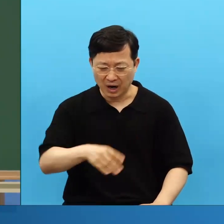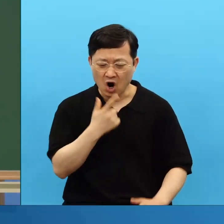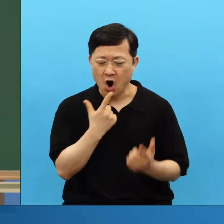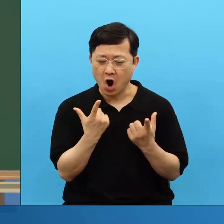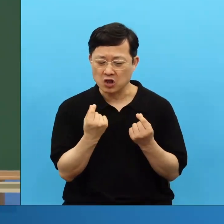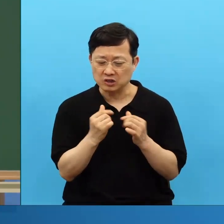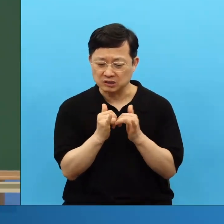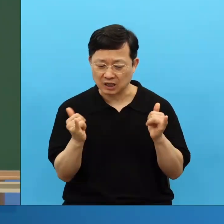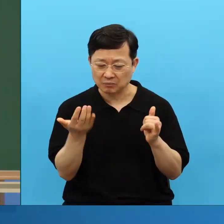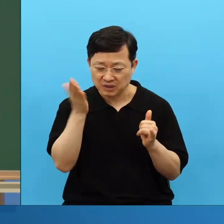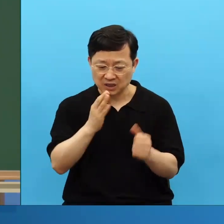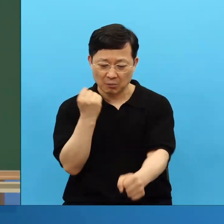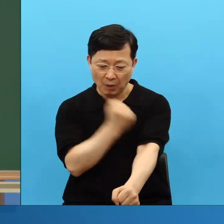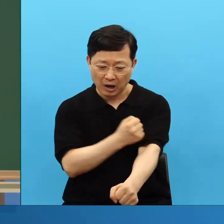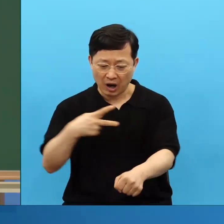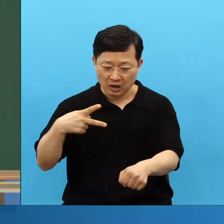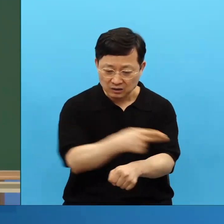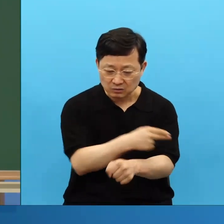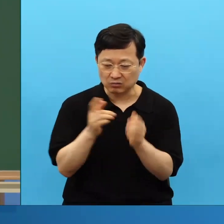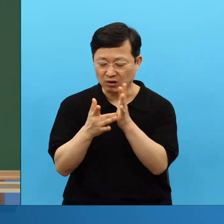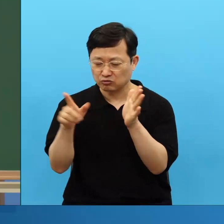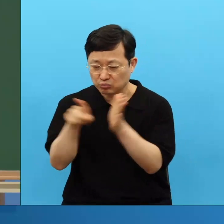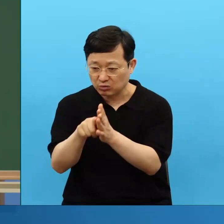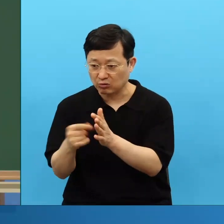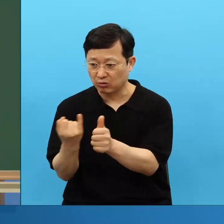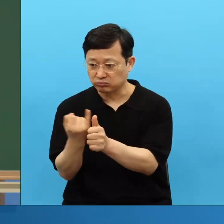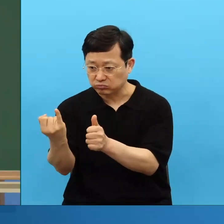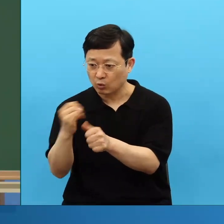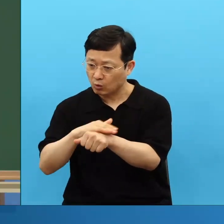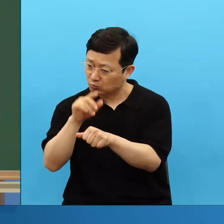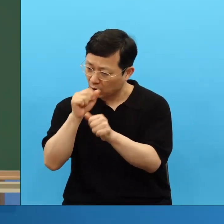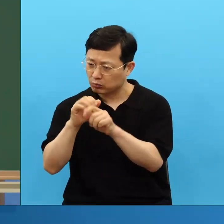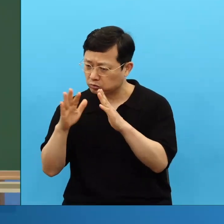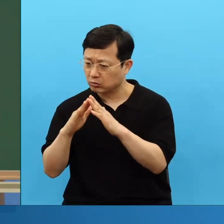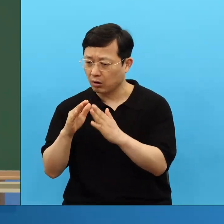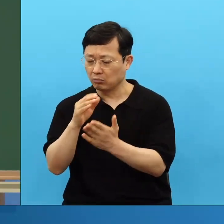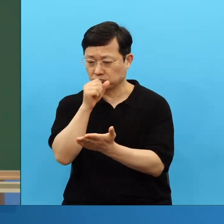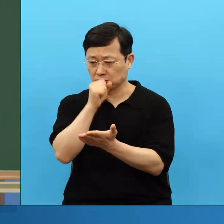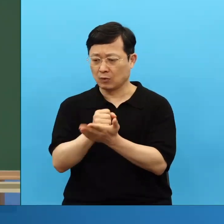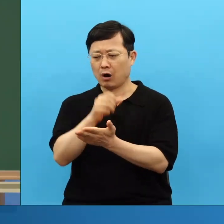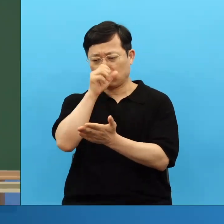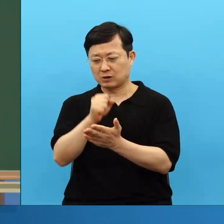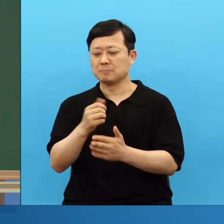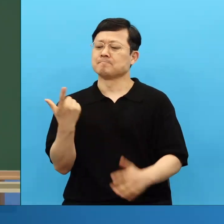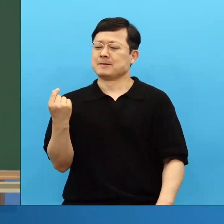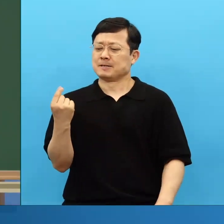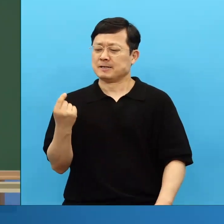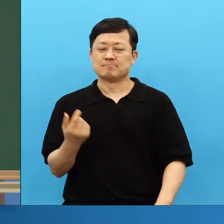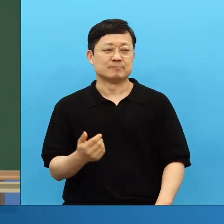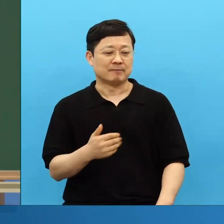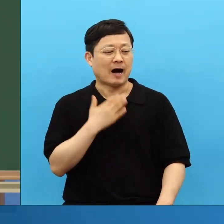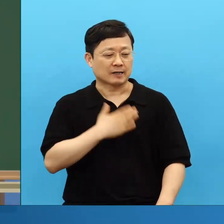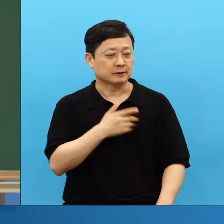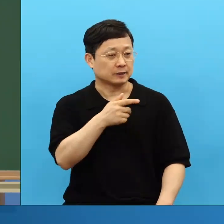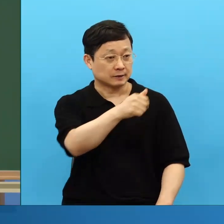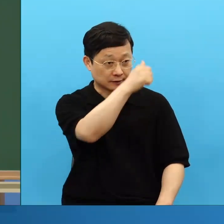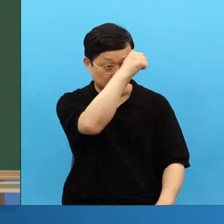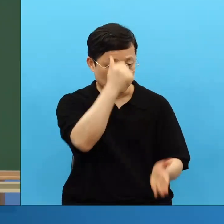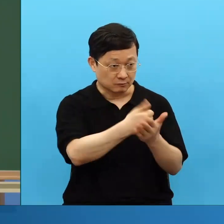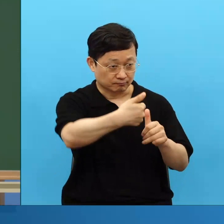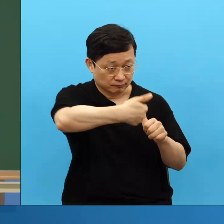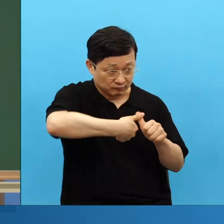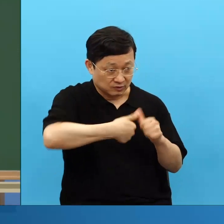판단하겠노? 정신이 정상적으로 돌아온 거예요. 그리고 저는 요즘 막 어떤 목사님이 서도 막 나는 막 아멘